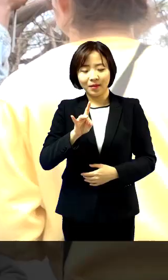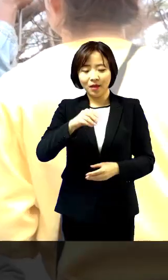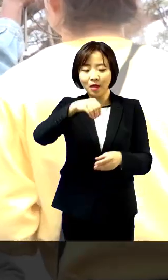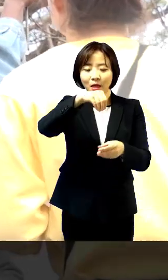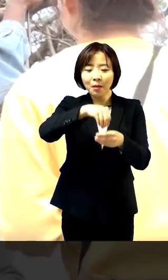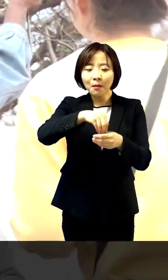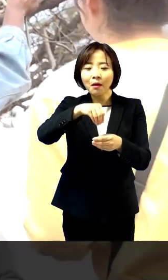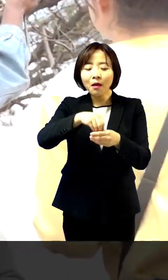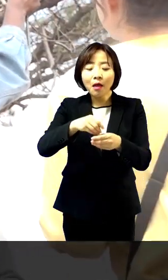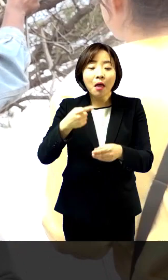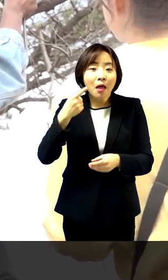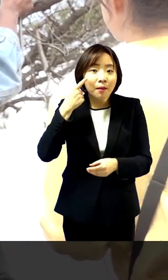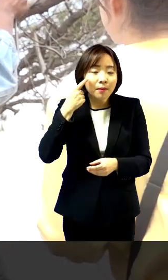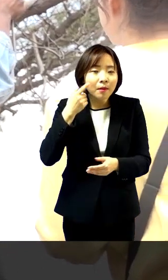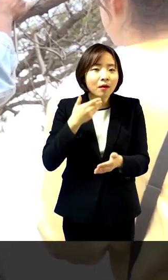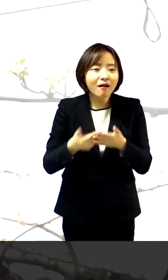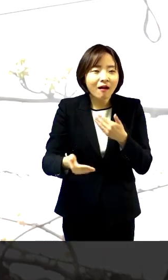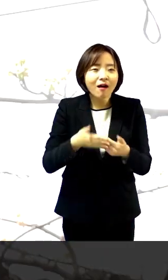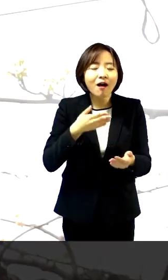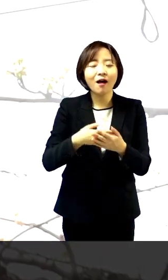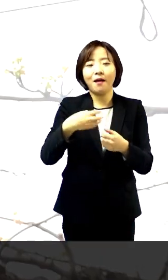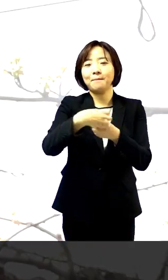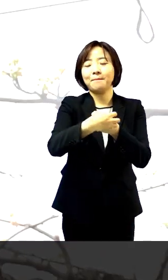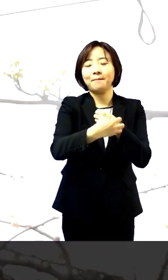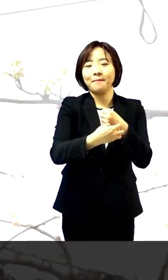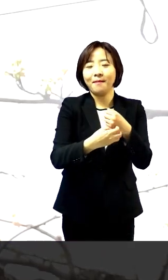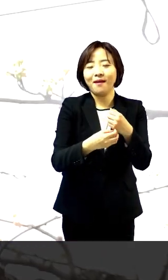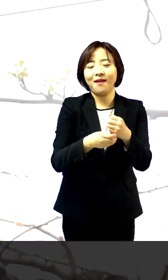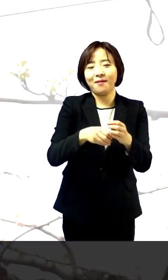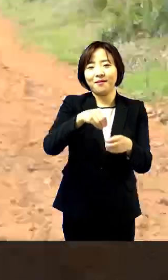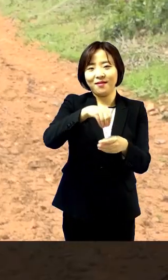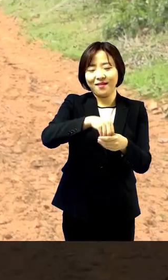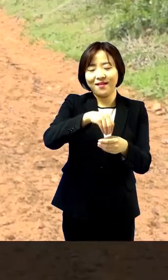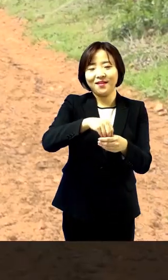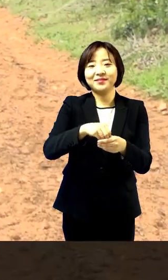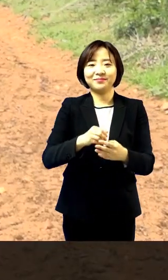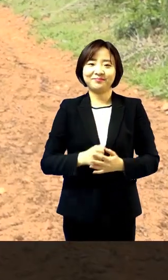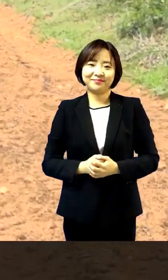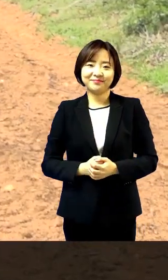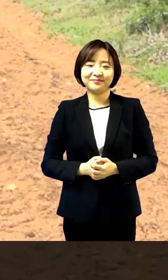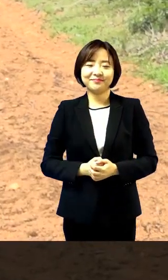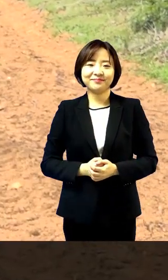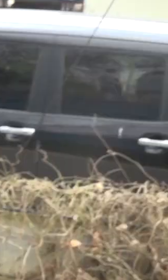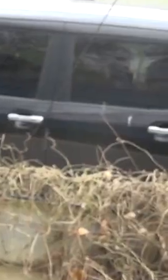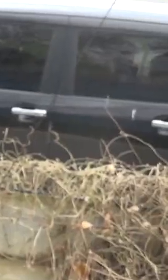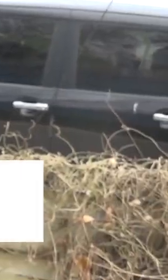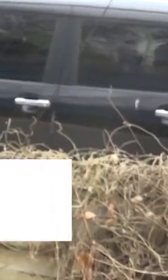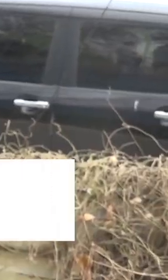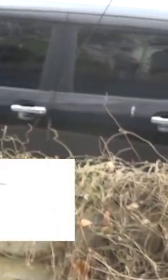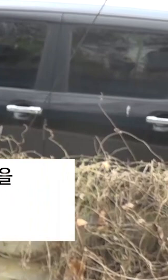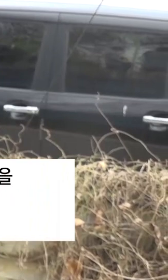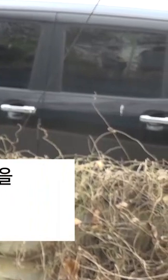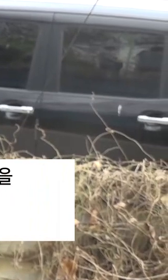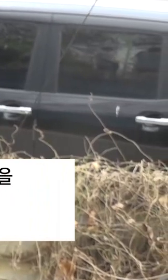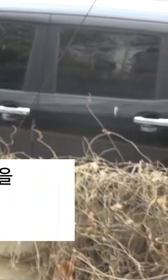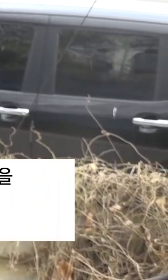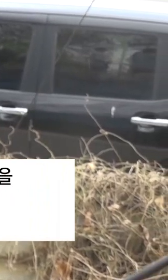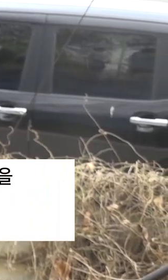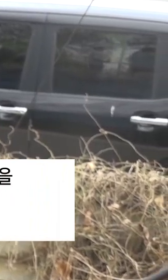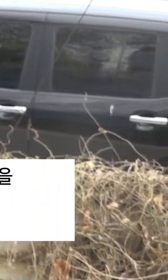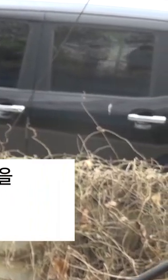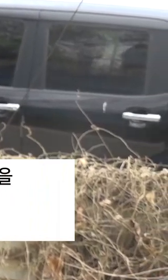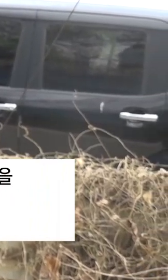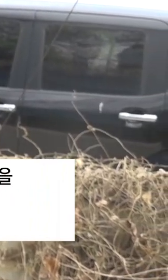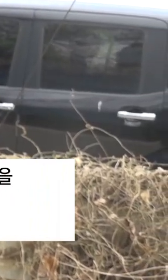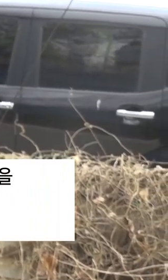배우고 직접 화접에 참여하여 천안 명품배 생산을 기원하는 시간을 보냈습니다. Oh, this is wonderful. We finally get